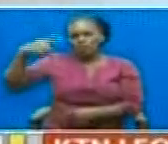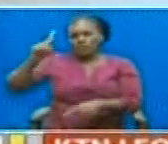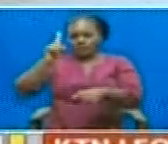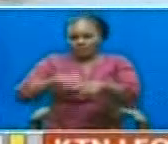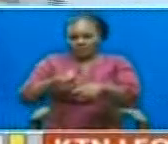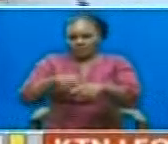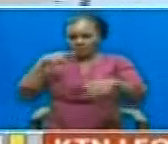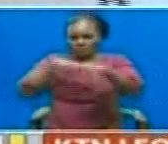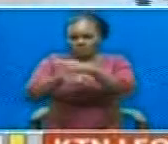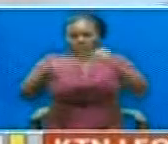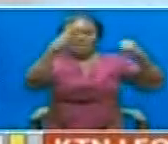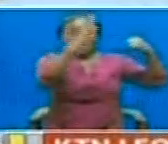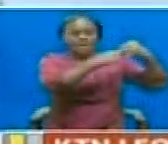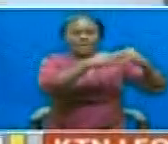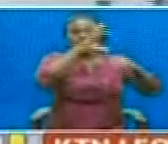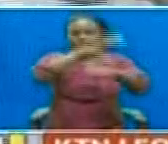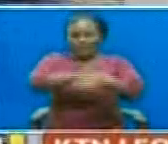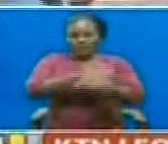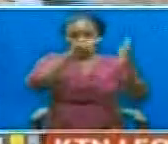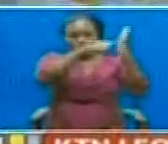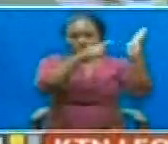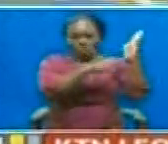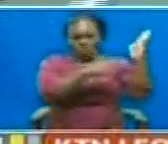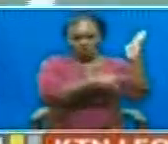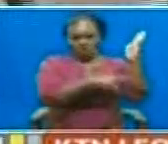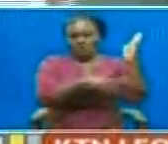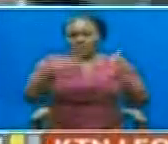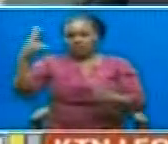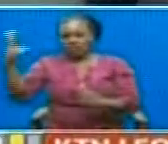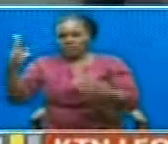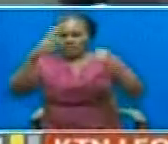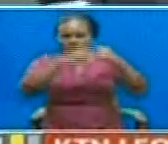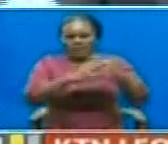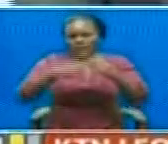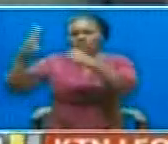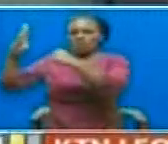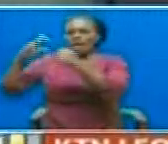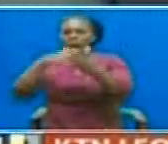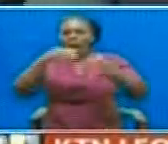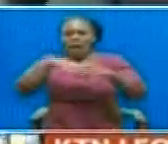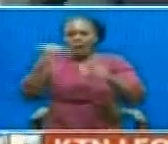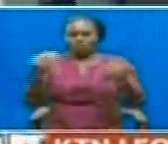kwanza akafunga alama nane na kuipa USIU uongozi wa alama 21-6.